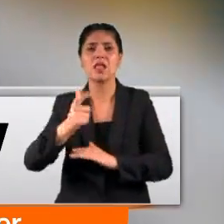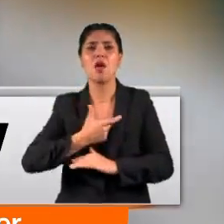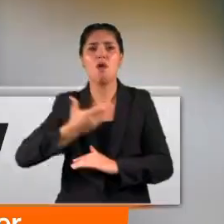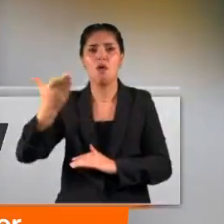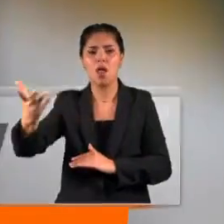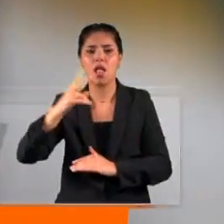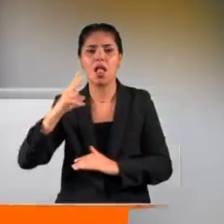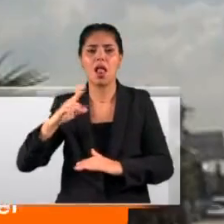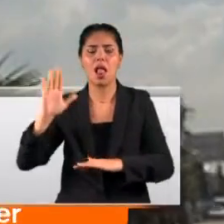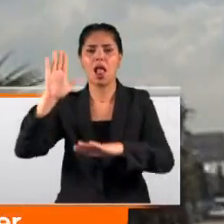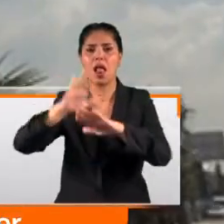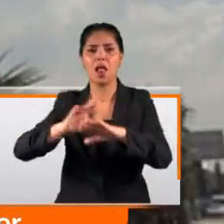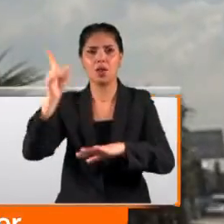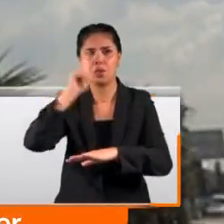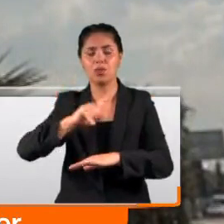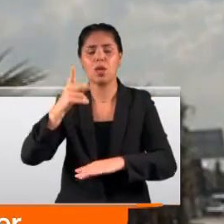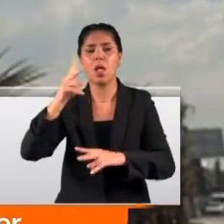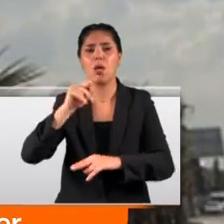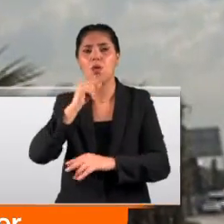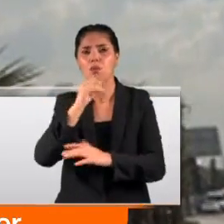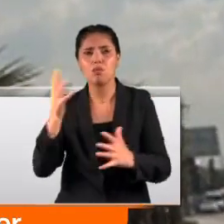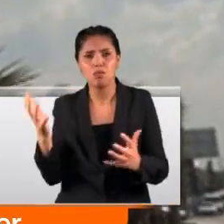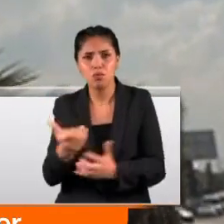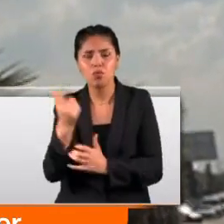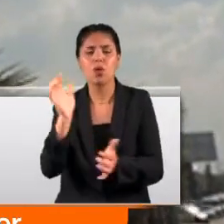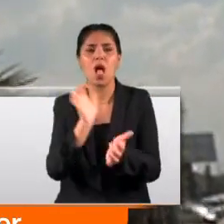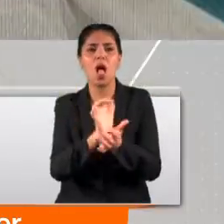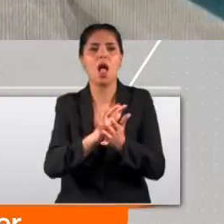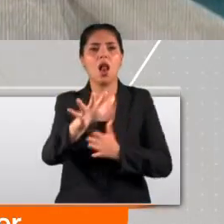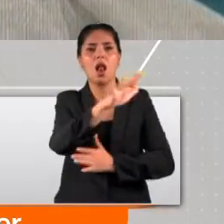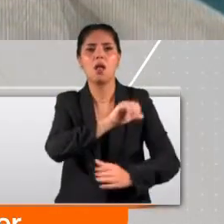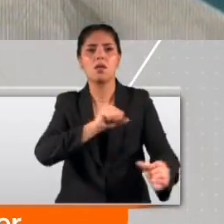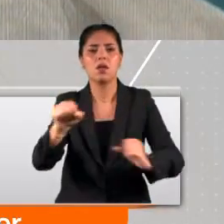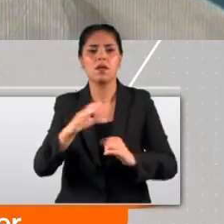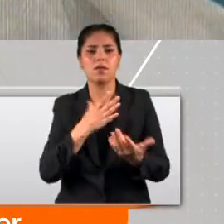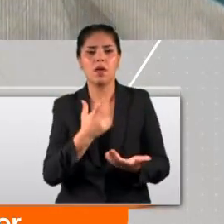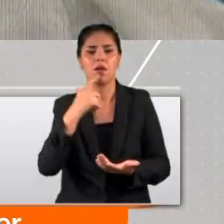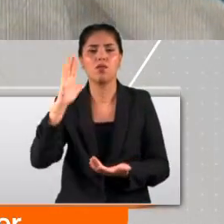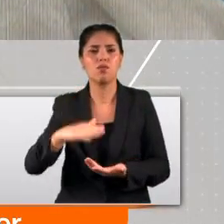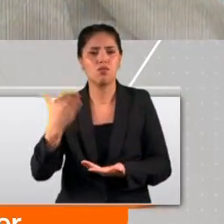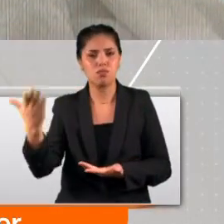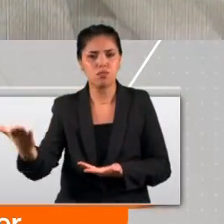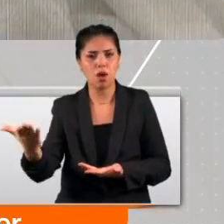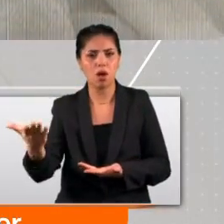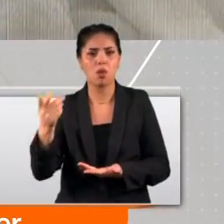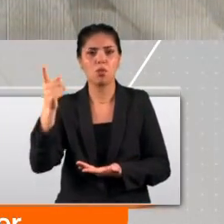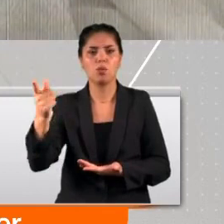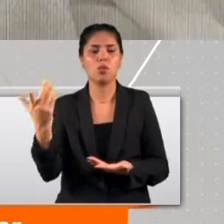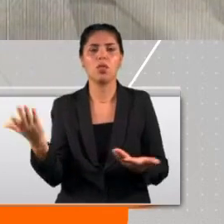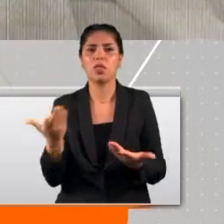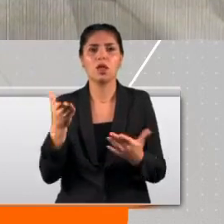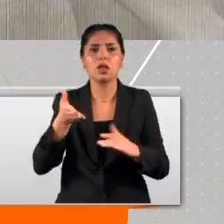elektrik akımına kapıldı. Ölümden dönen gencin ailesi isyan etti. Yaşı küçük ve bu şey yani bunu nasıl